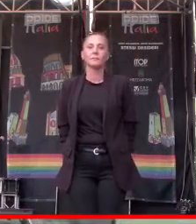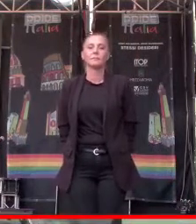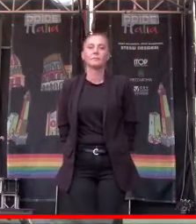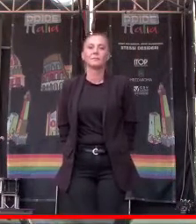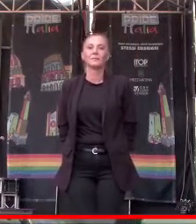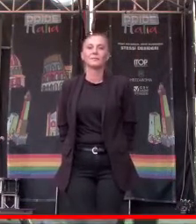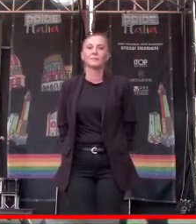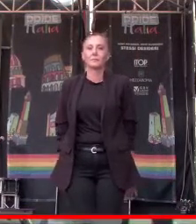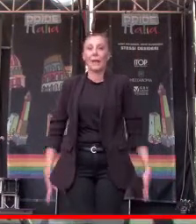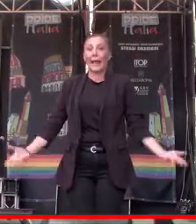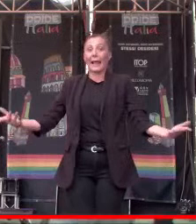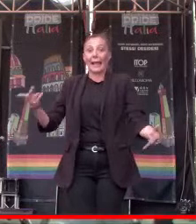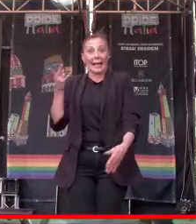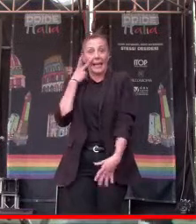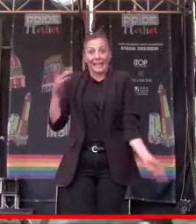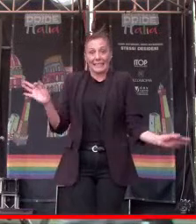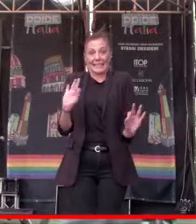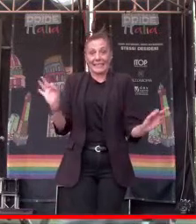Non si vede?